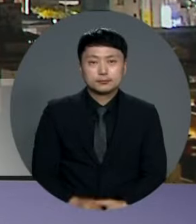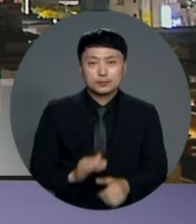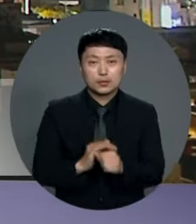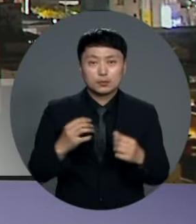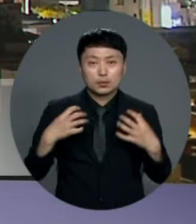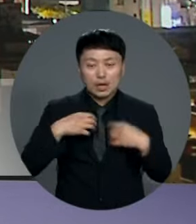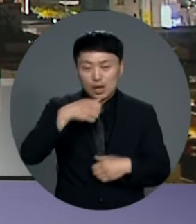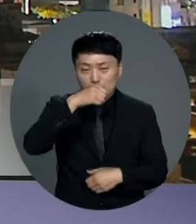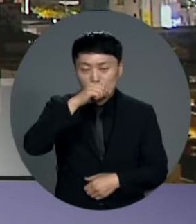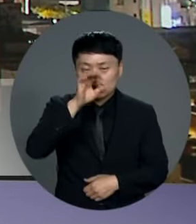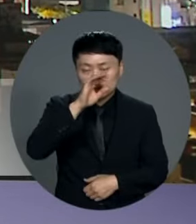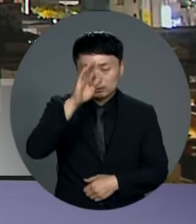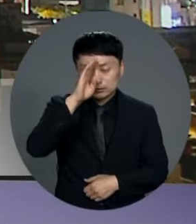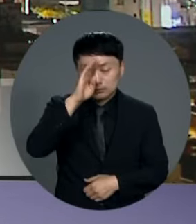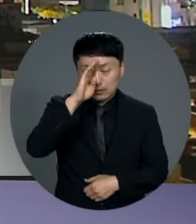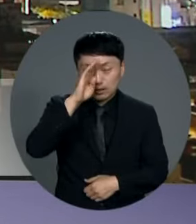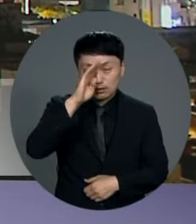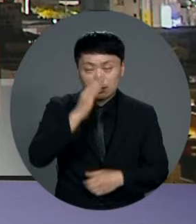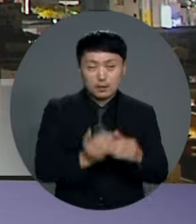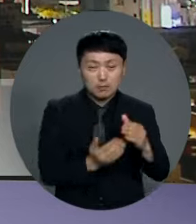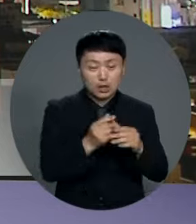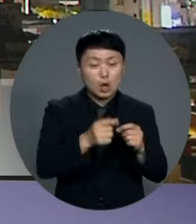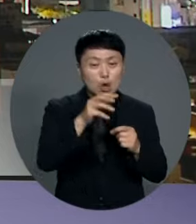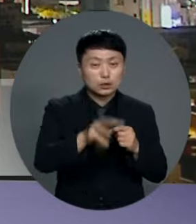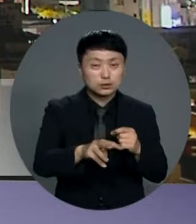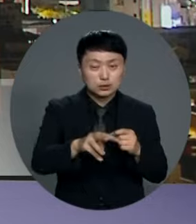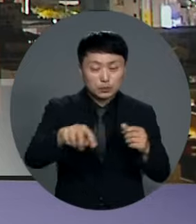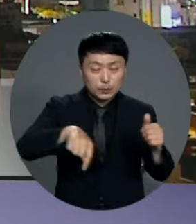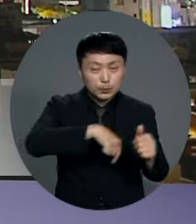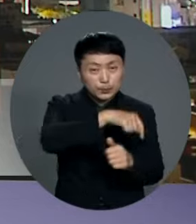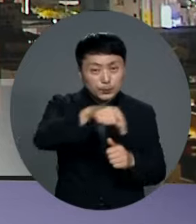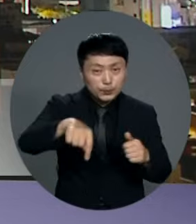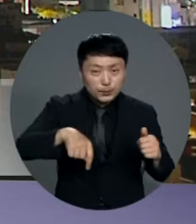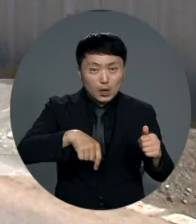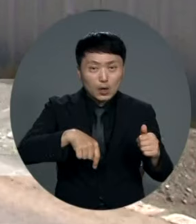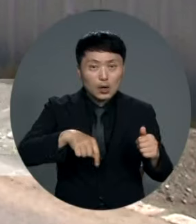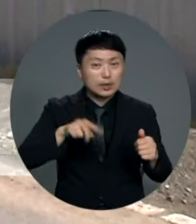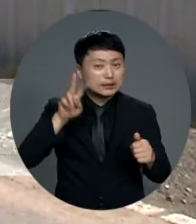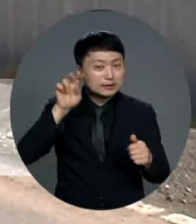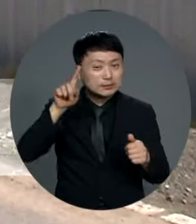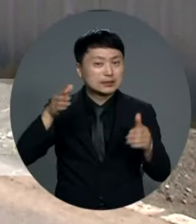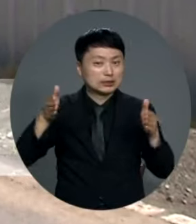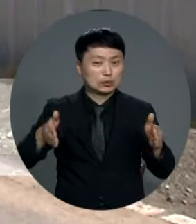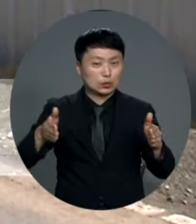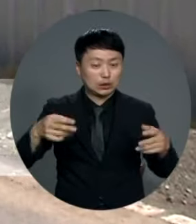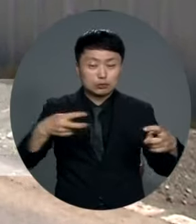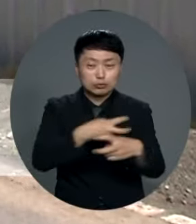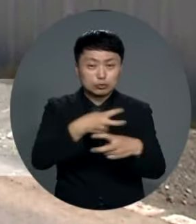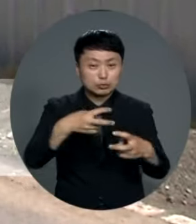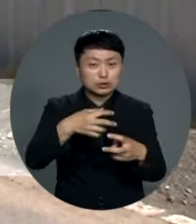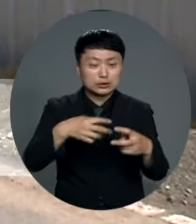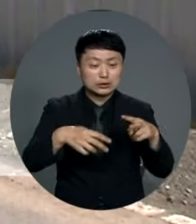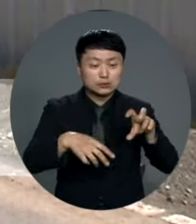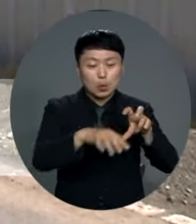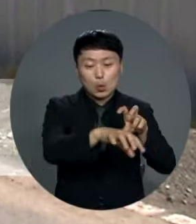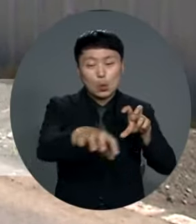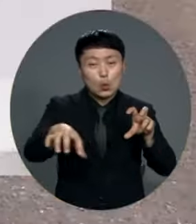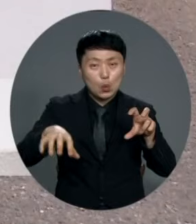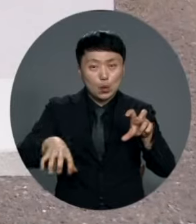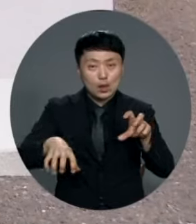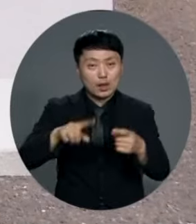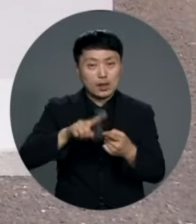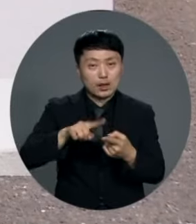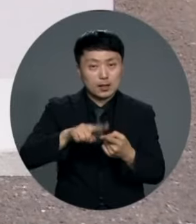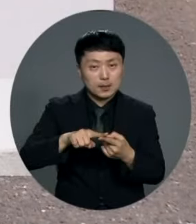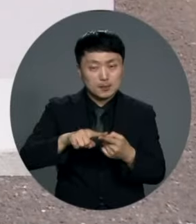경상북도가 아프리카 돼지열병이 발생한 영천의 양돈 농장을 다녀간 차량이 21일 이내에 오간 25개 농장을 대상으로